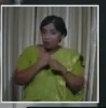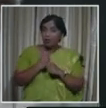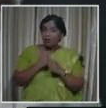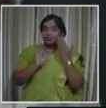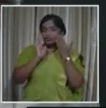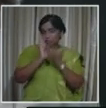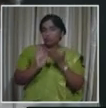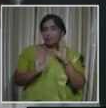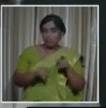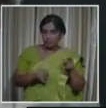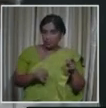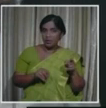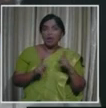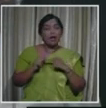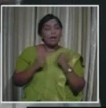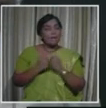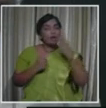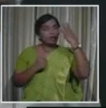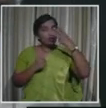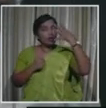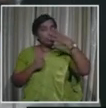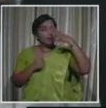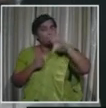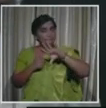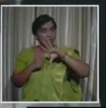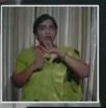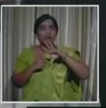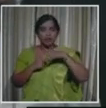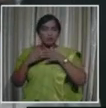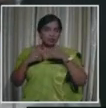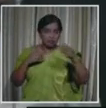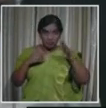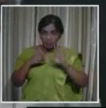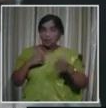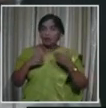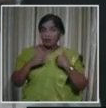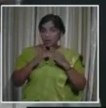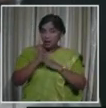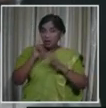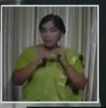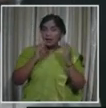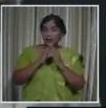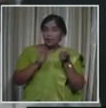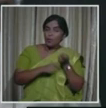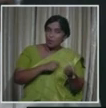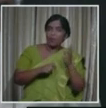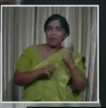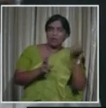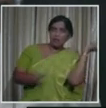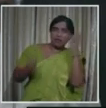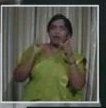තියෙනවා අප්‍රේල් 3 4 5 කියන දවස් කීපය ඇතුලේ අපේ මන්ත්‍රීවරුන්ගේ නිවාස වලට ප්‍රහාර එල්ලුණා පමණක්